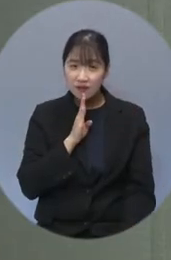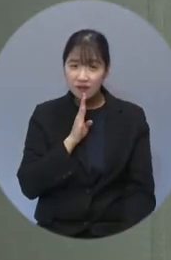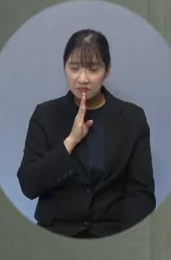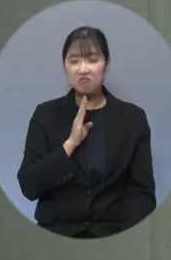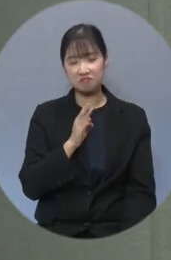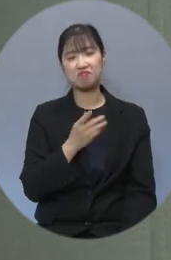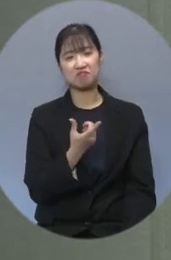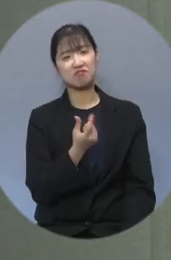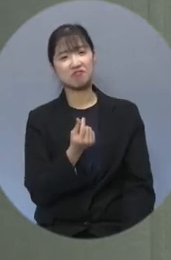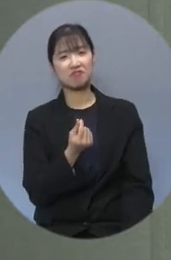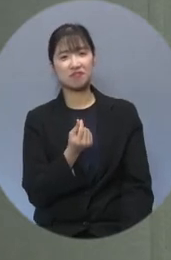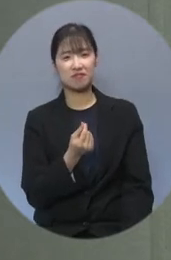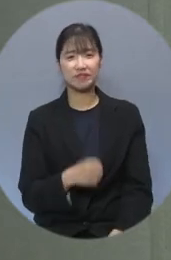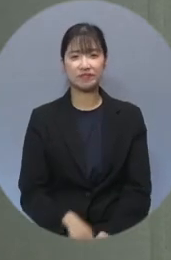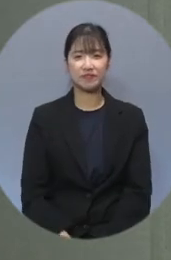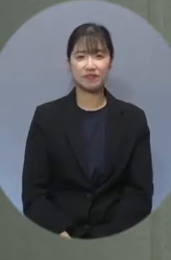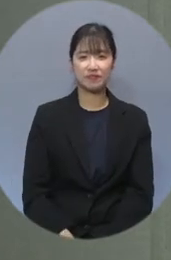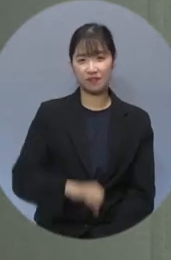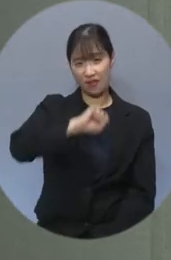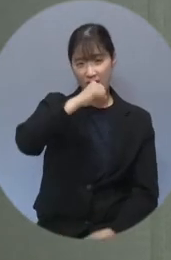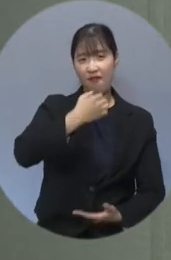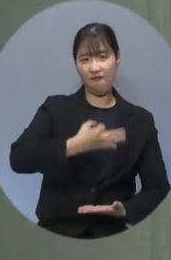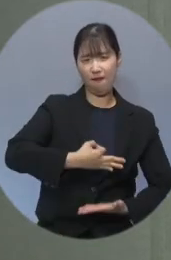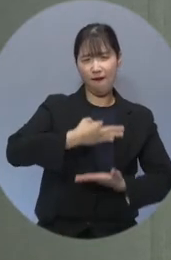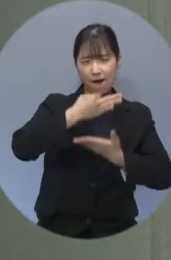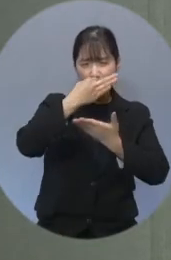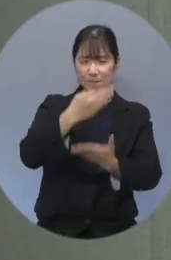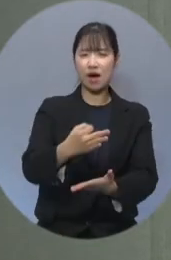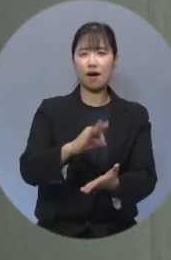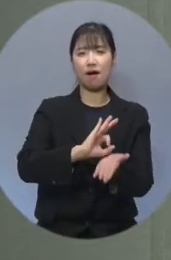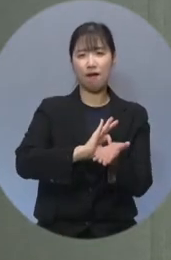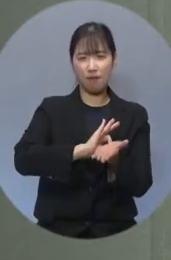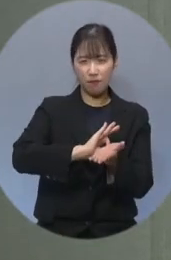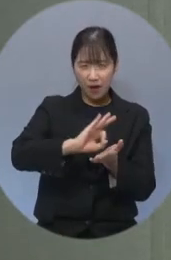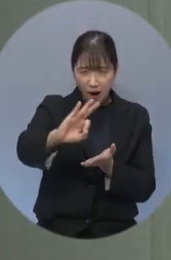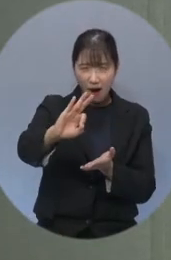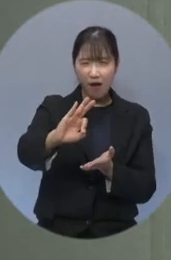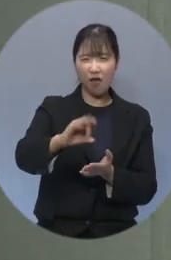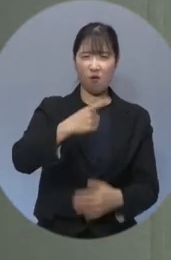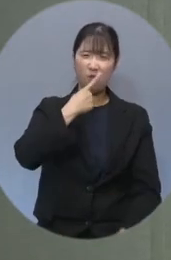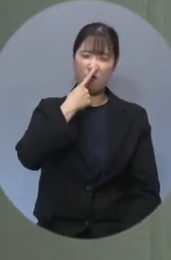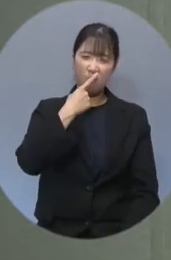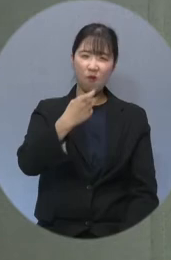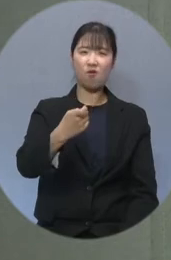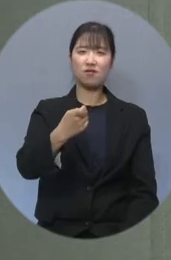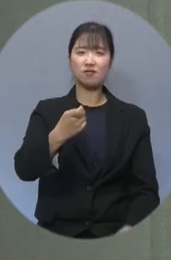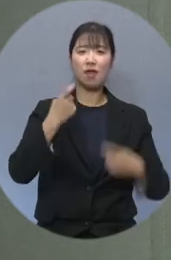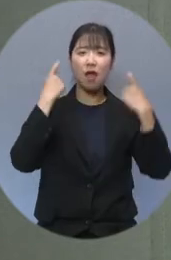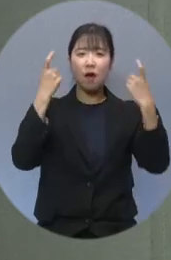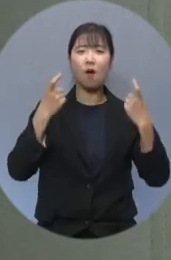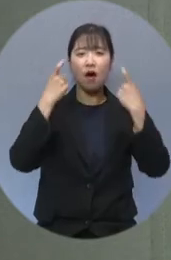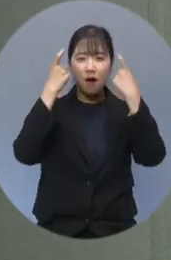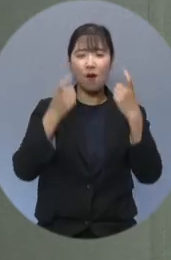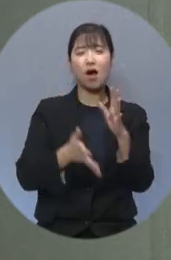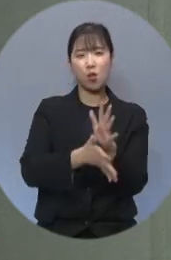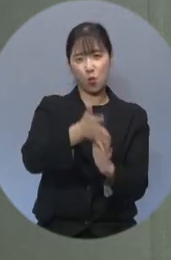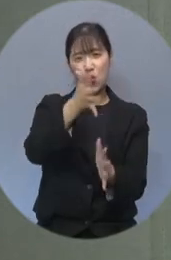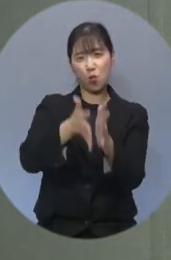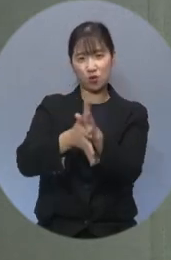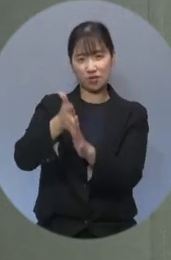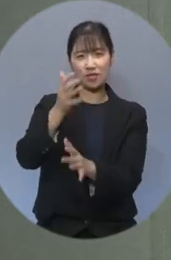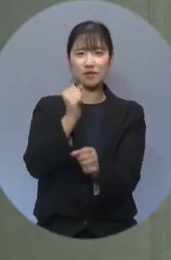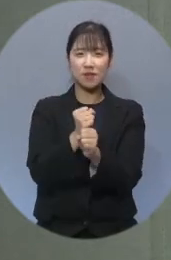있습니다. 예, 네, 그렇게 조금 변동은 있습니다. 예산을 많이 들여서 에, 아주 멋있는 에, 관광